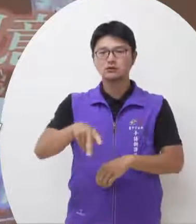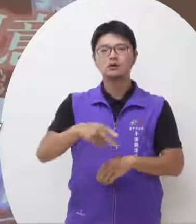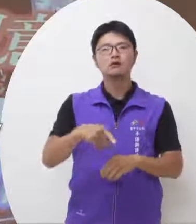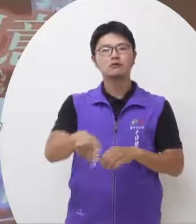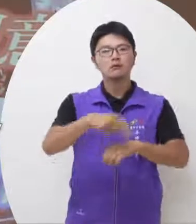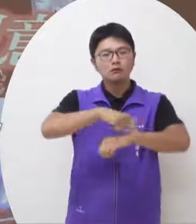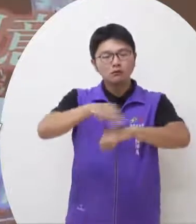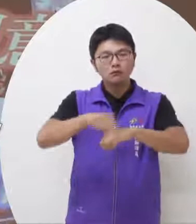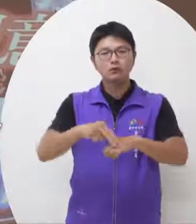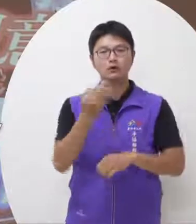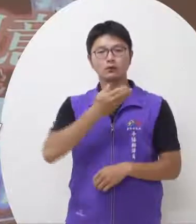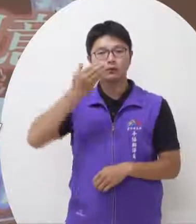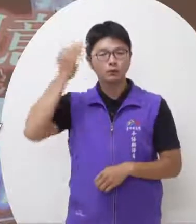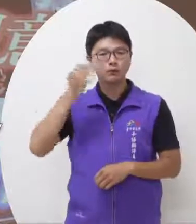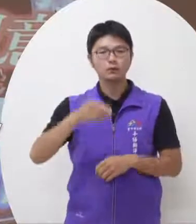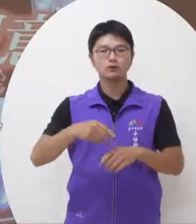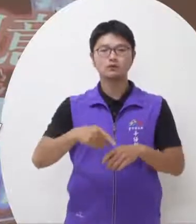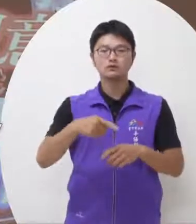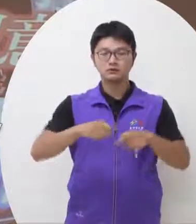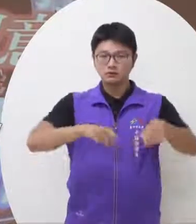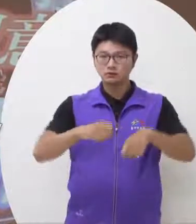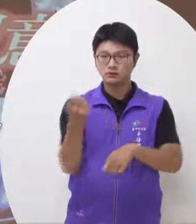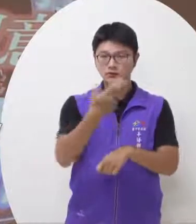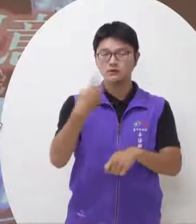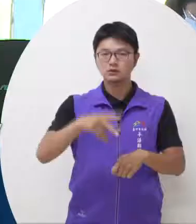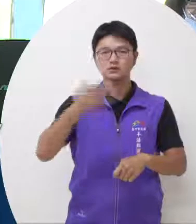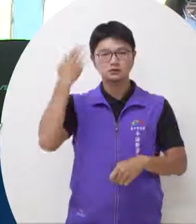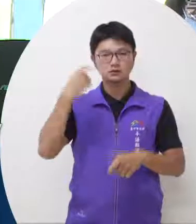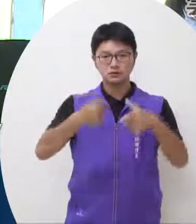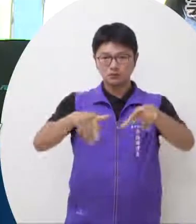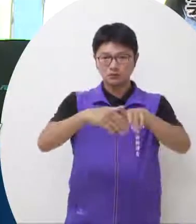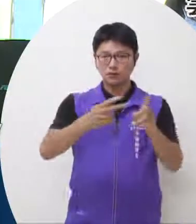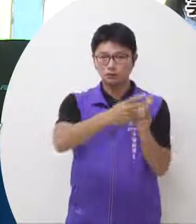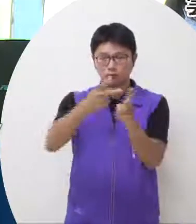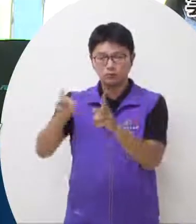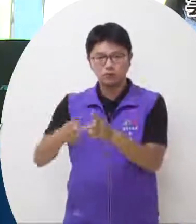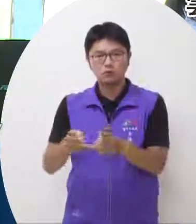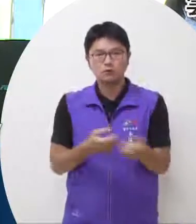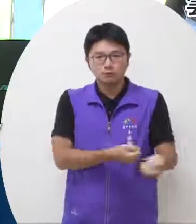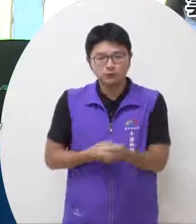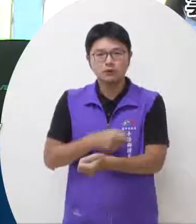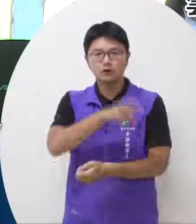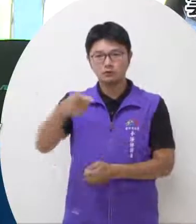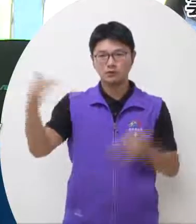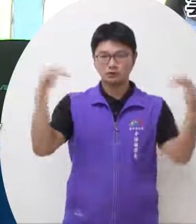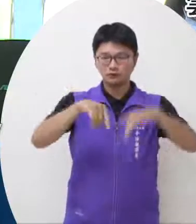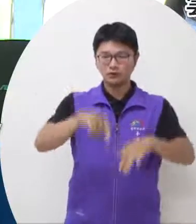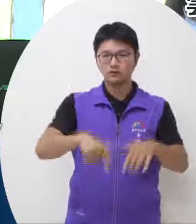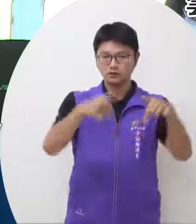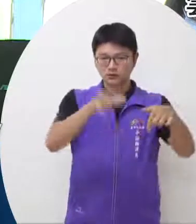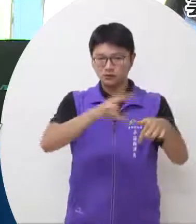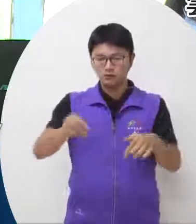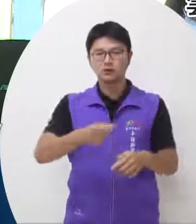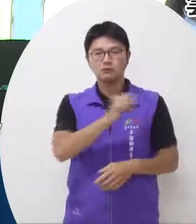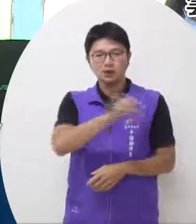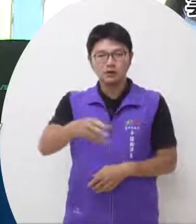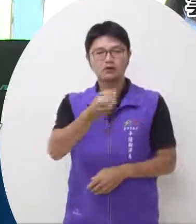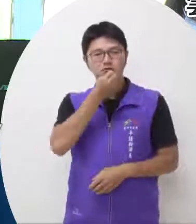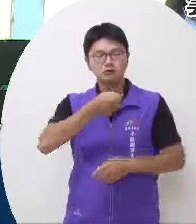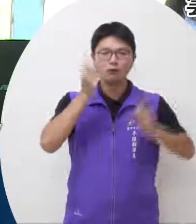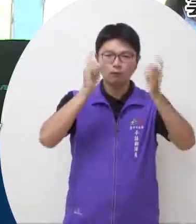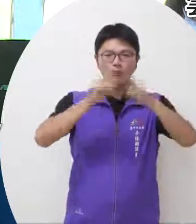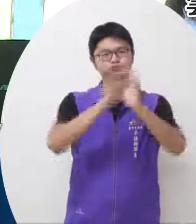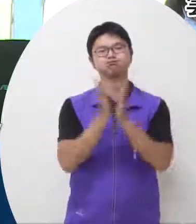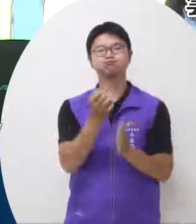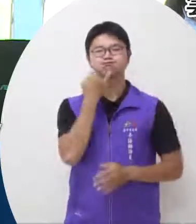这之前我们也曾经啊询问给全国各个县市啊，那积极行销，好吃好玩好买尽在西屯啊，那